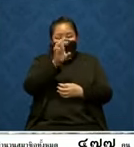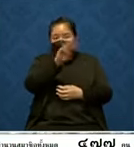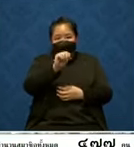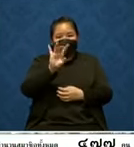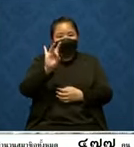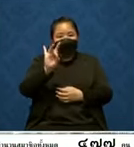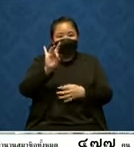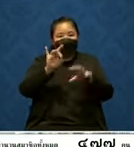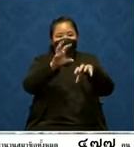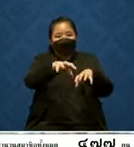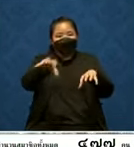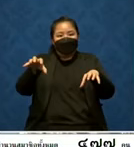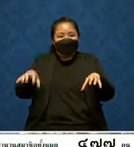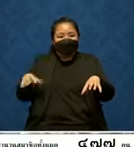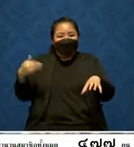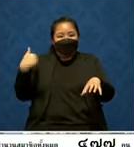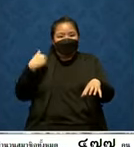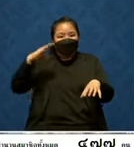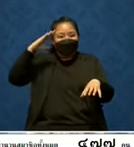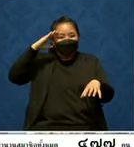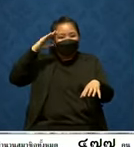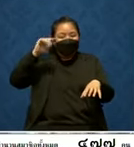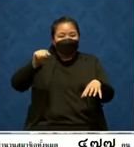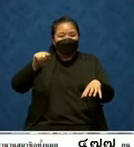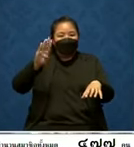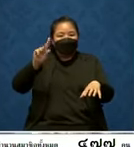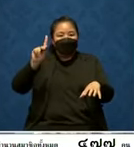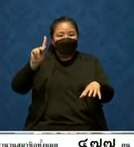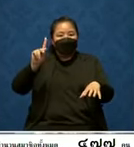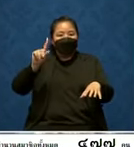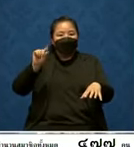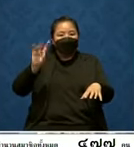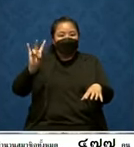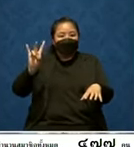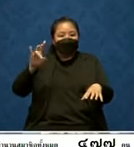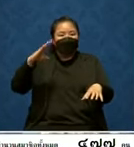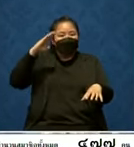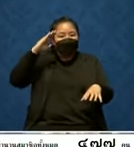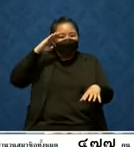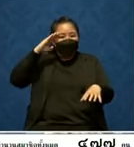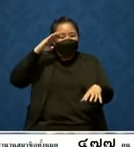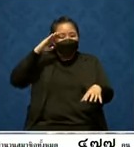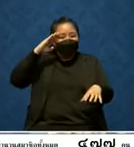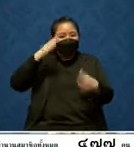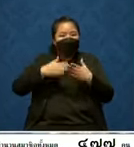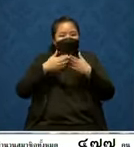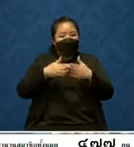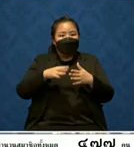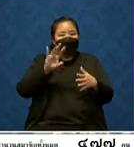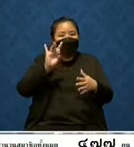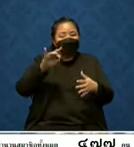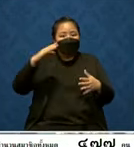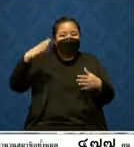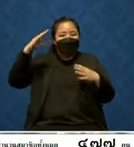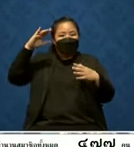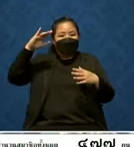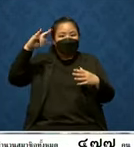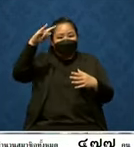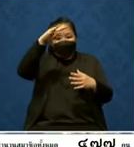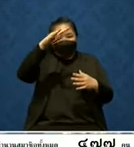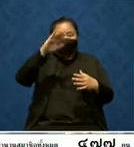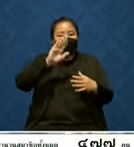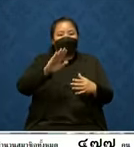ในสังกัดกองทัพบก21แห่งกองทัพเรือ7แห่งกองทัพอากาศ12แห่งกองบัญชาการกองทัพไทยอีก1แห่ง